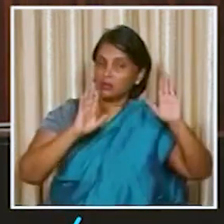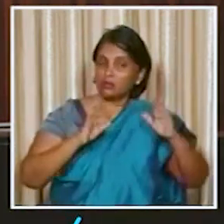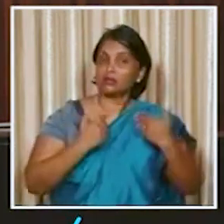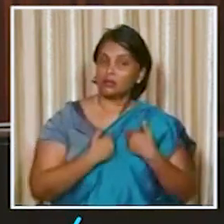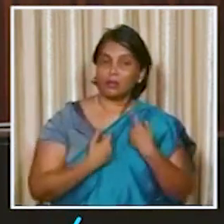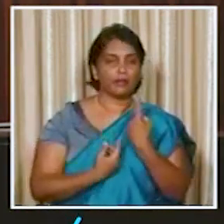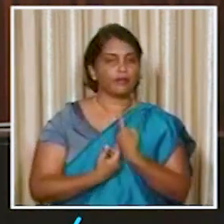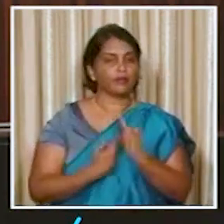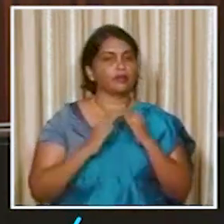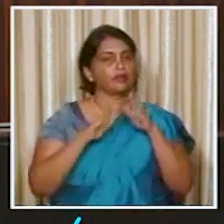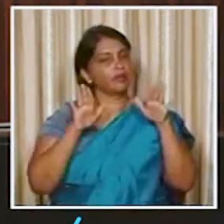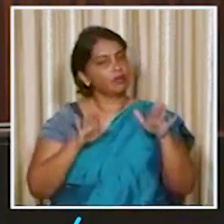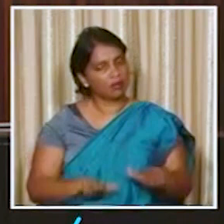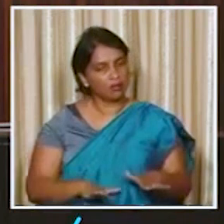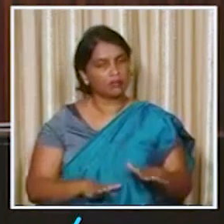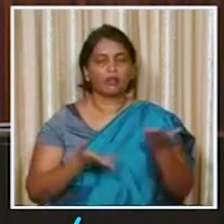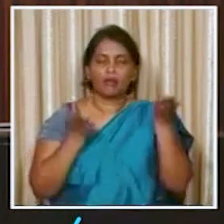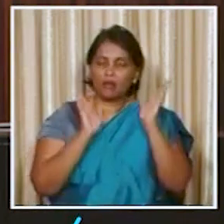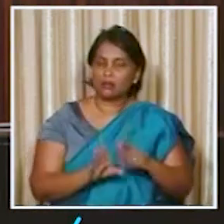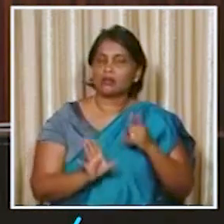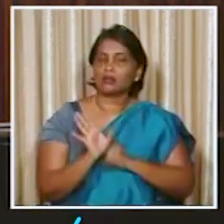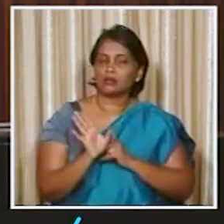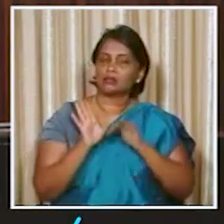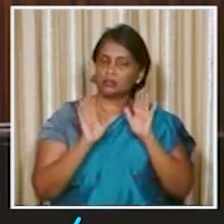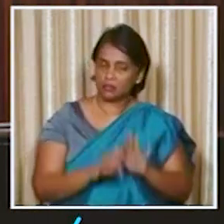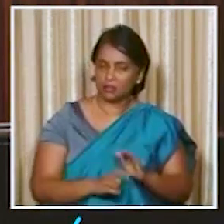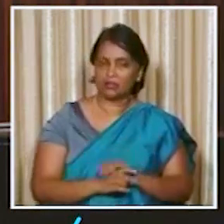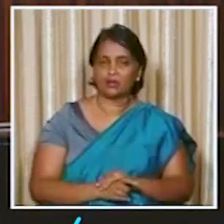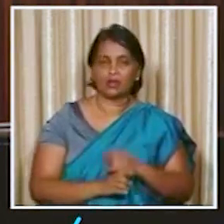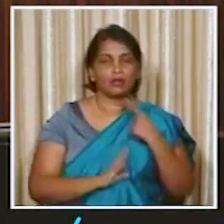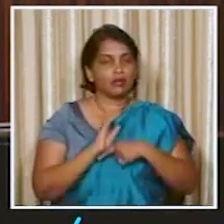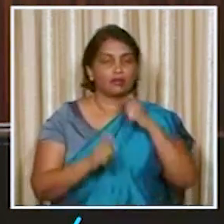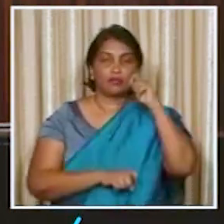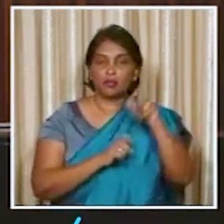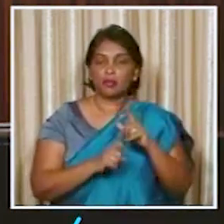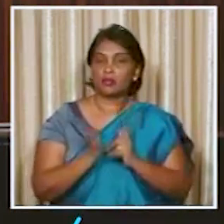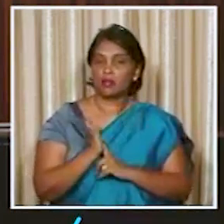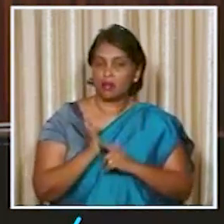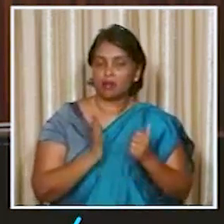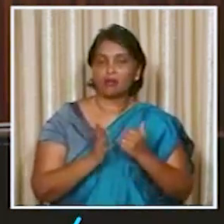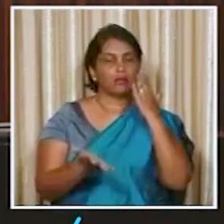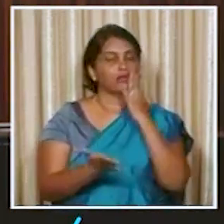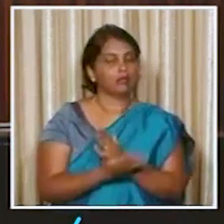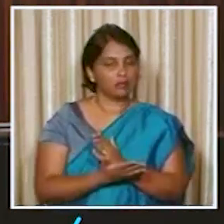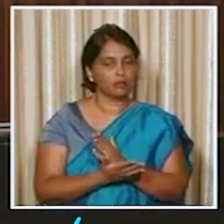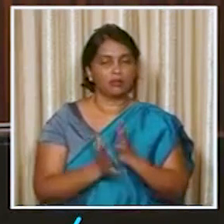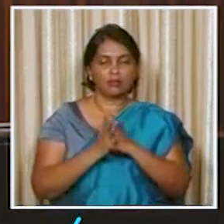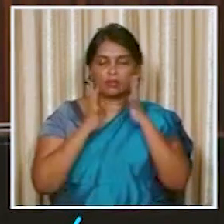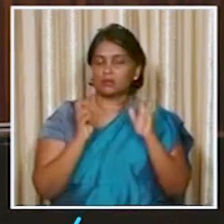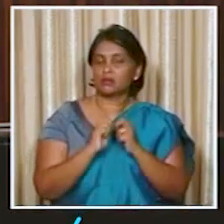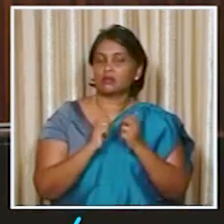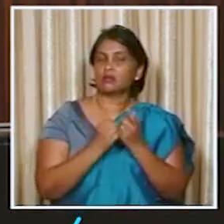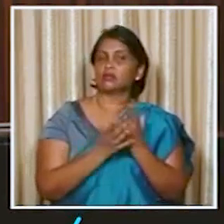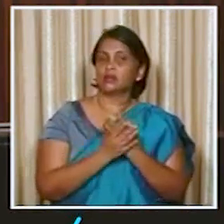මා පමණක් මේ ගොඩනැගිල්ල තුල අවසාන මොහොත දක්වා රැඳී සිටියෙමි. රටේ ජනතාවගේ වාසනාවට වළක්වා මහා විනාශයක්